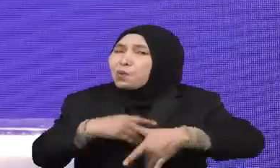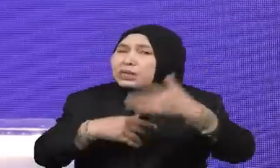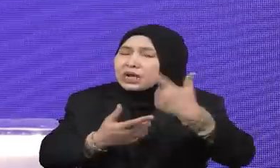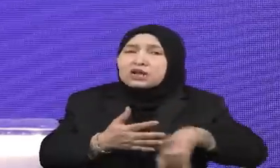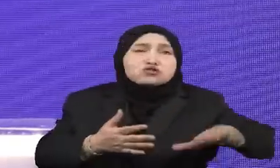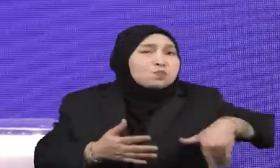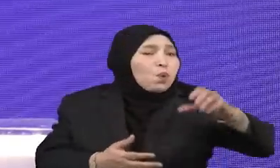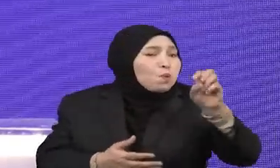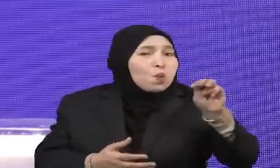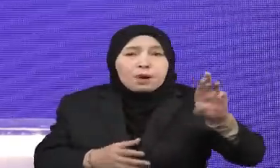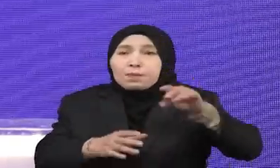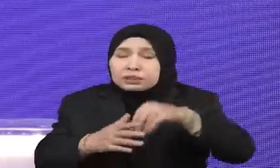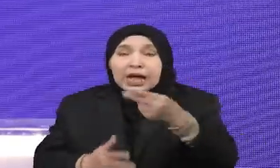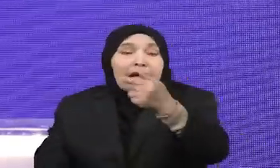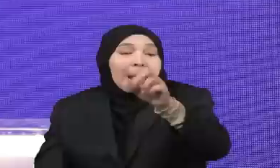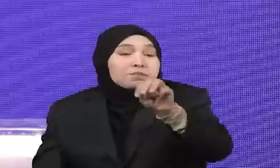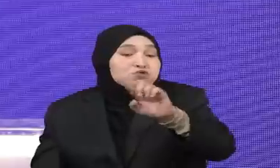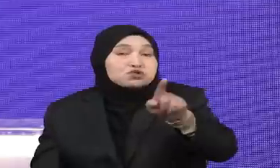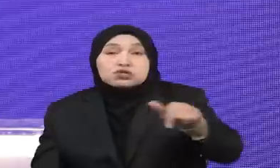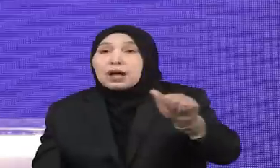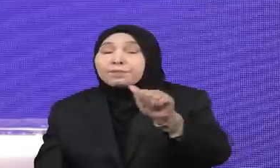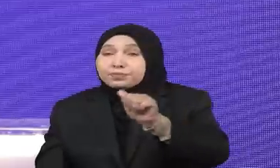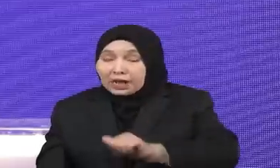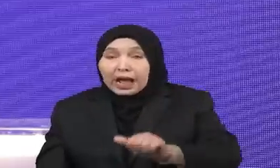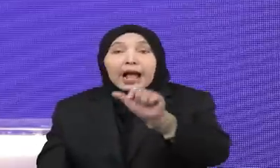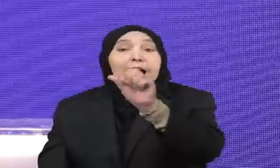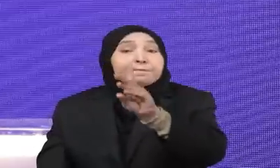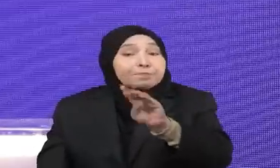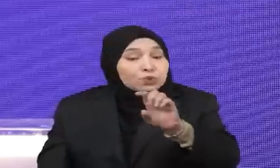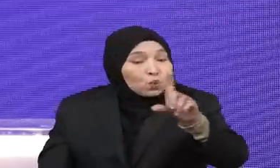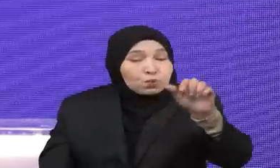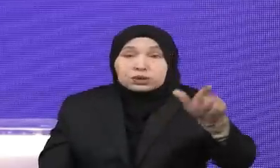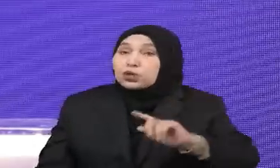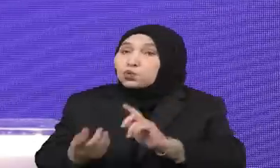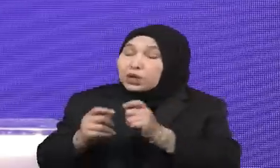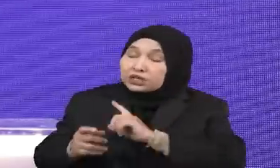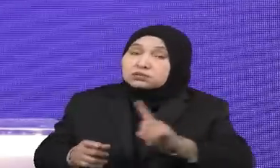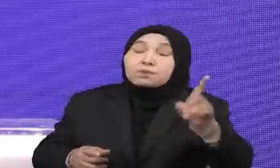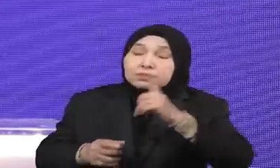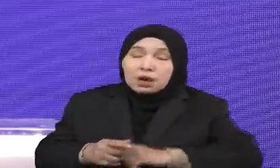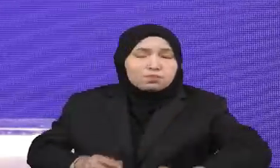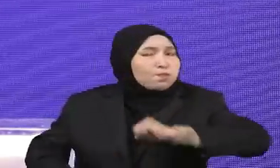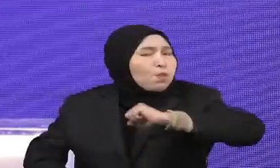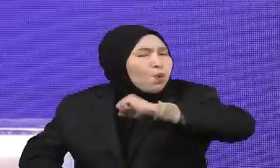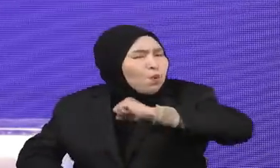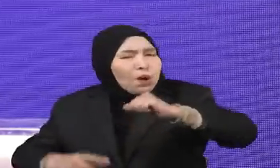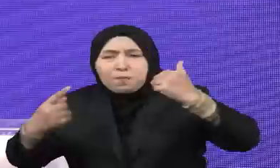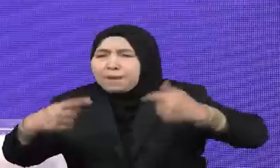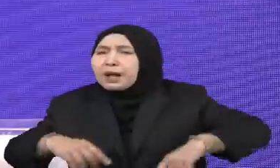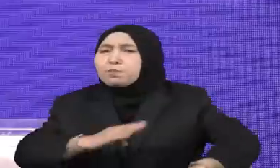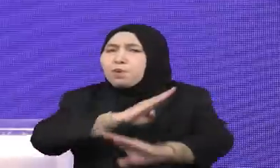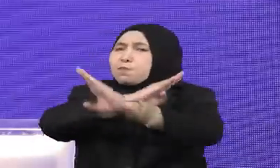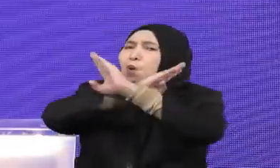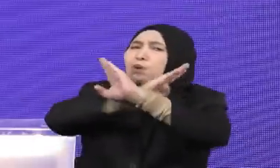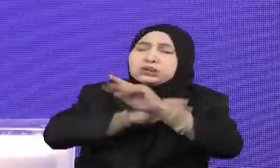sebelum umat masuk islam itu Hamzah Bin Abu Thalib ee Abdul Muthalib masuk Islam dan memperjuangkan melindungi Nabi